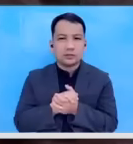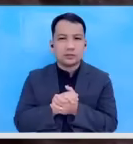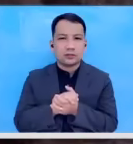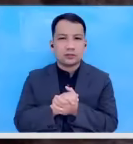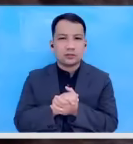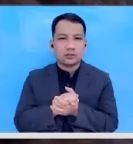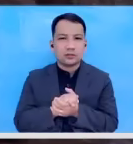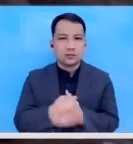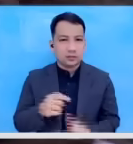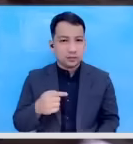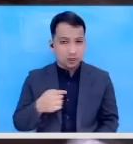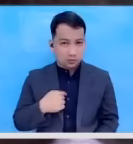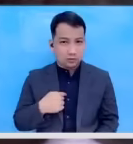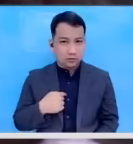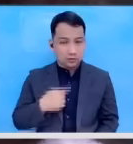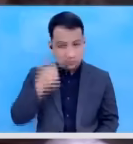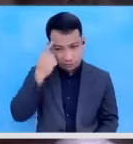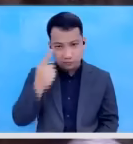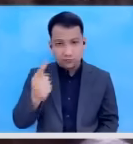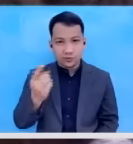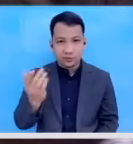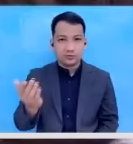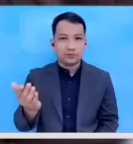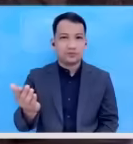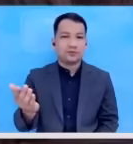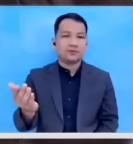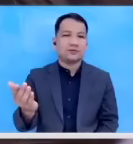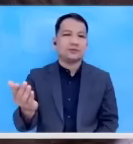ako'y para sa'yo.